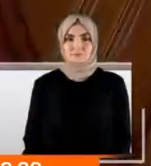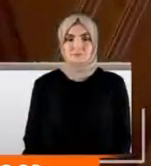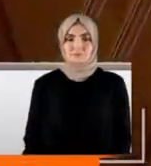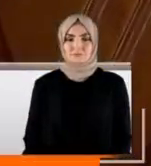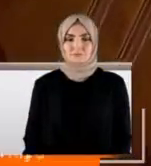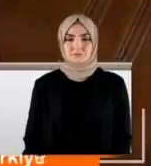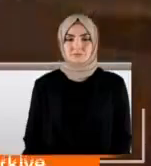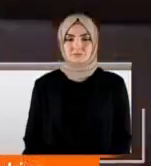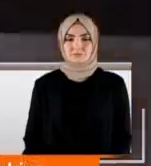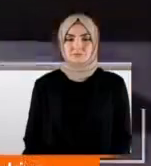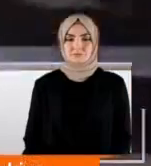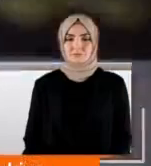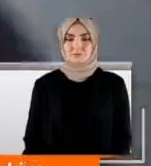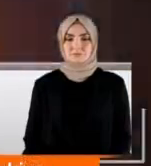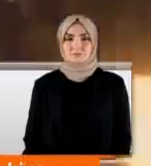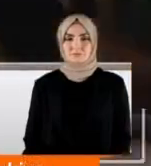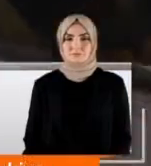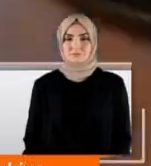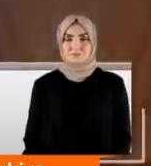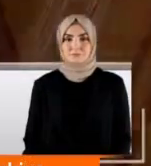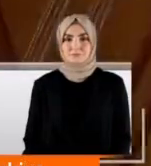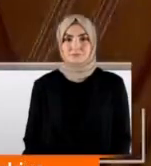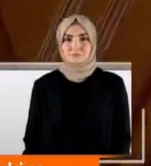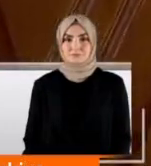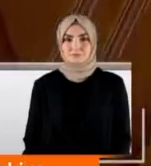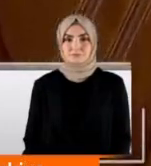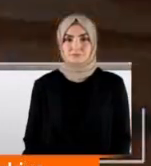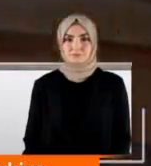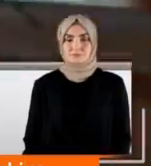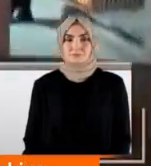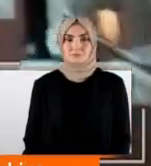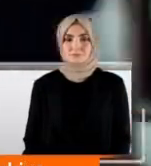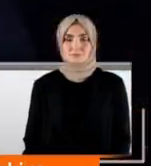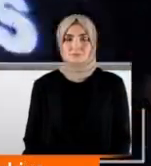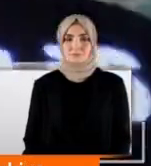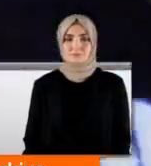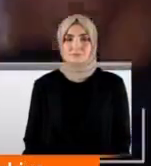Ağzı kan içerisinde, elleri kan içerisinde. Abimi kurtarın dedi bana.